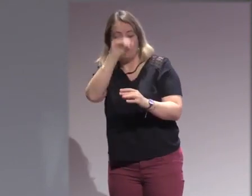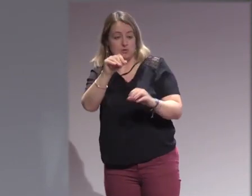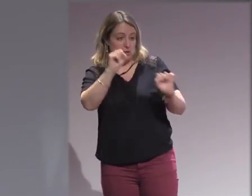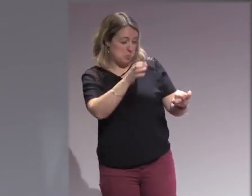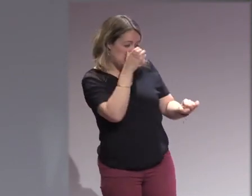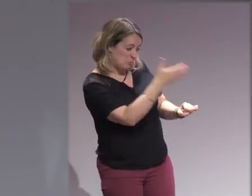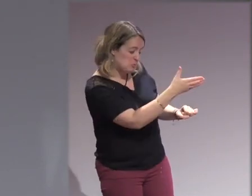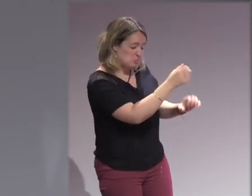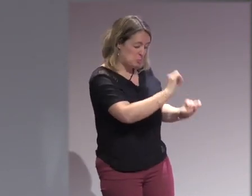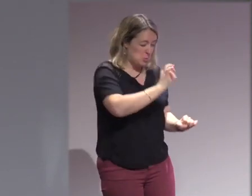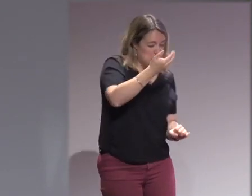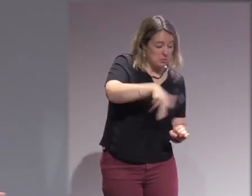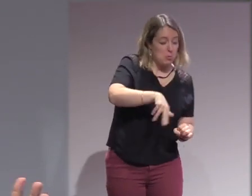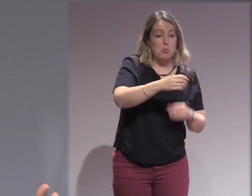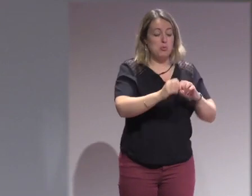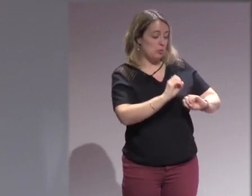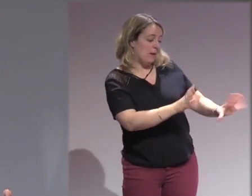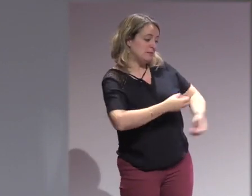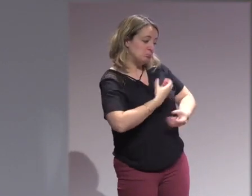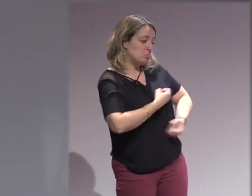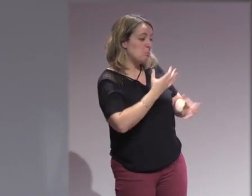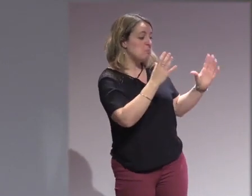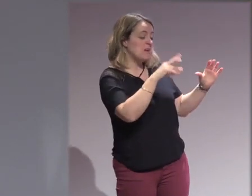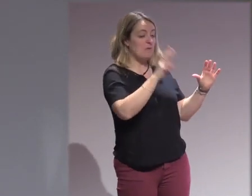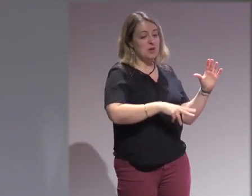parole leur est donnée sans prérequis,